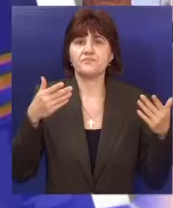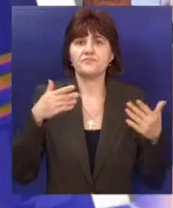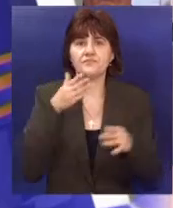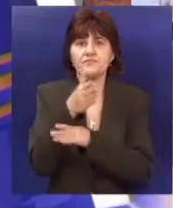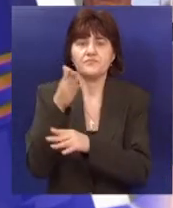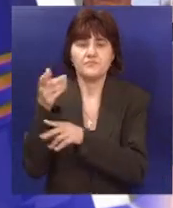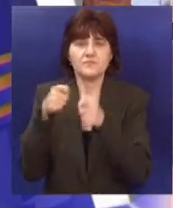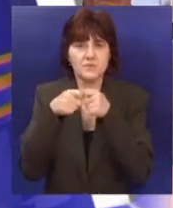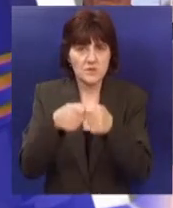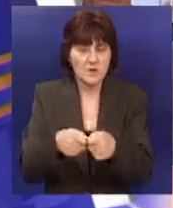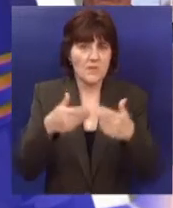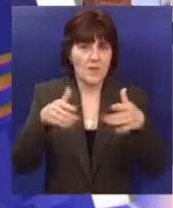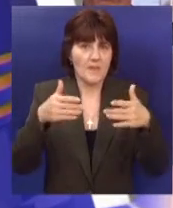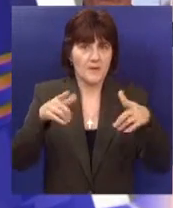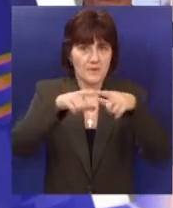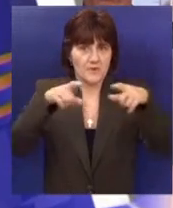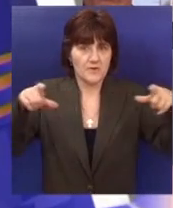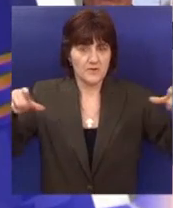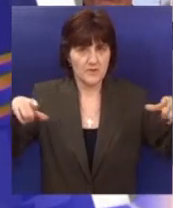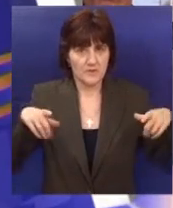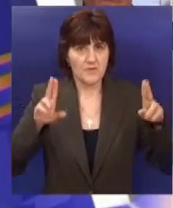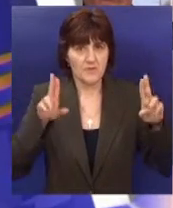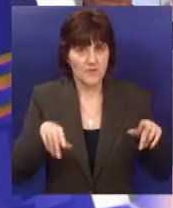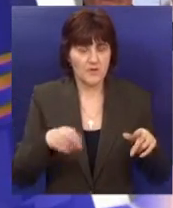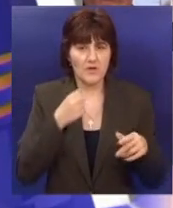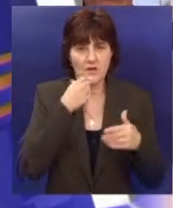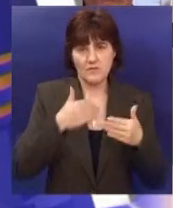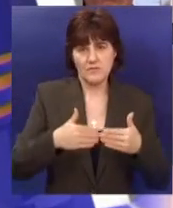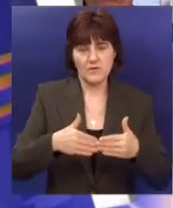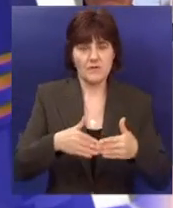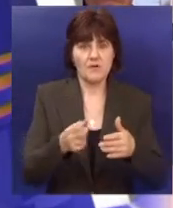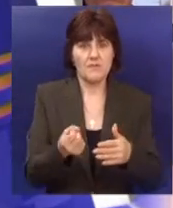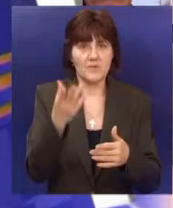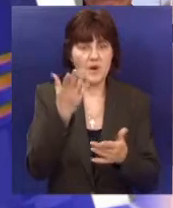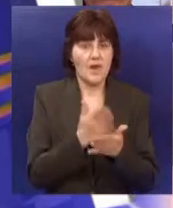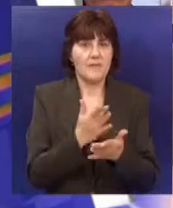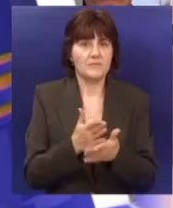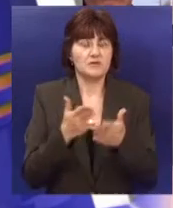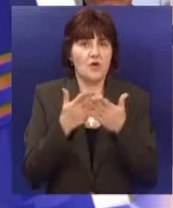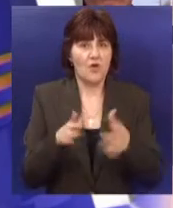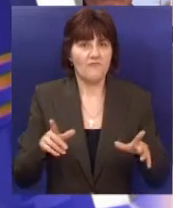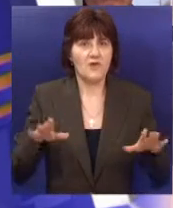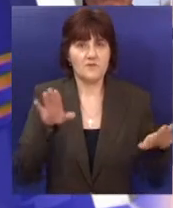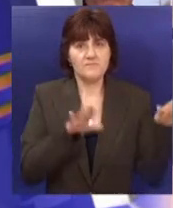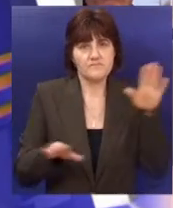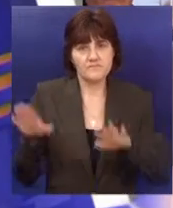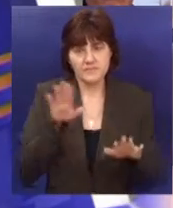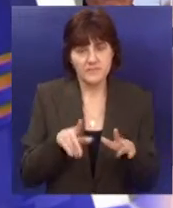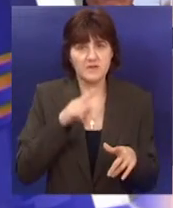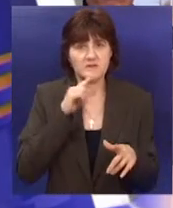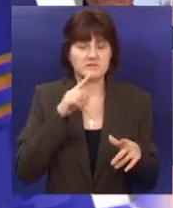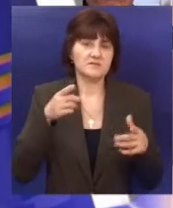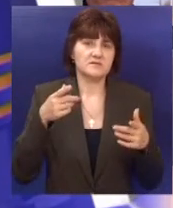nadoknade se rekreiraju. Kada za mjesec dana svečano pustimo u rad i završimo zatvoreni bazen i